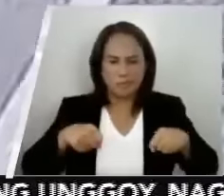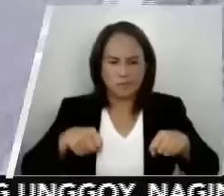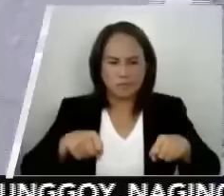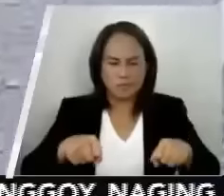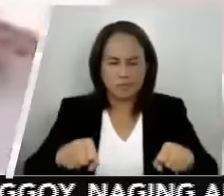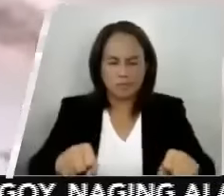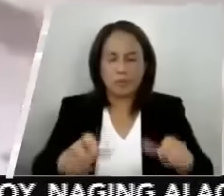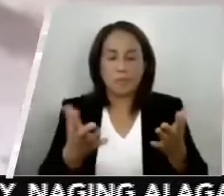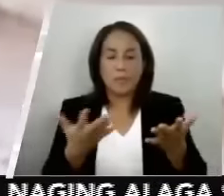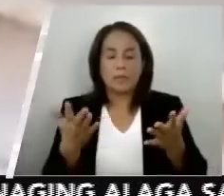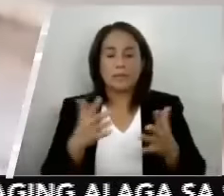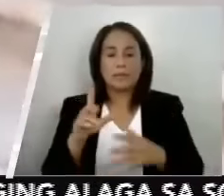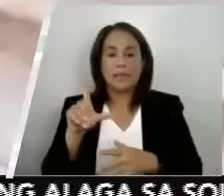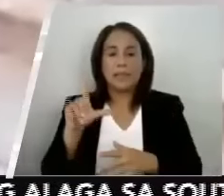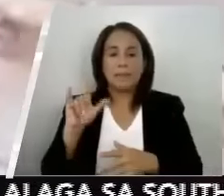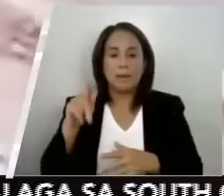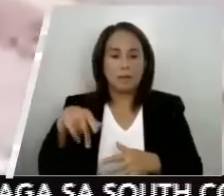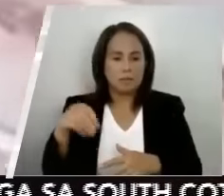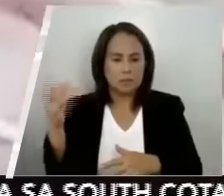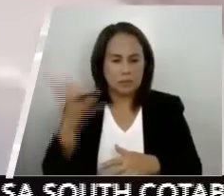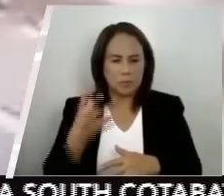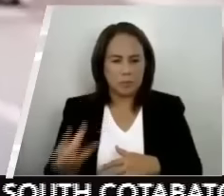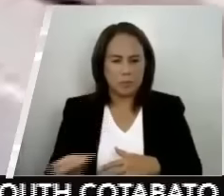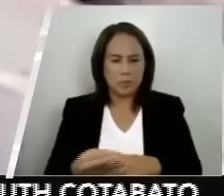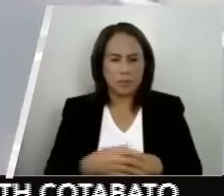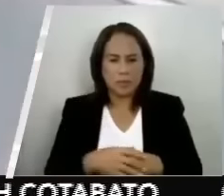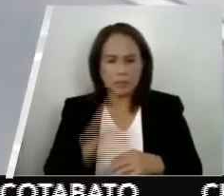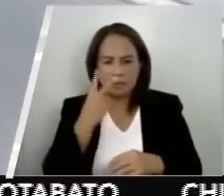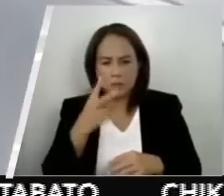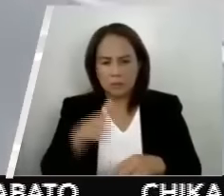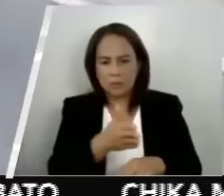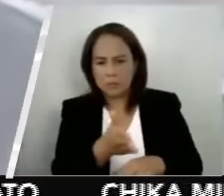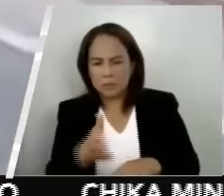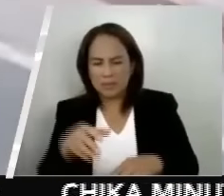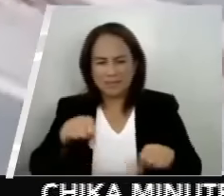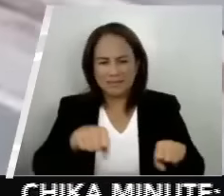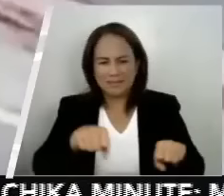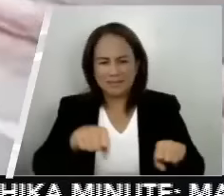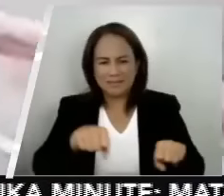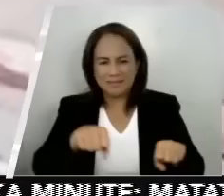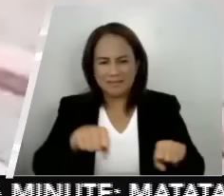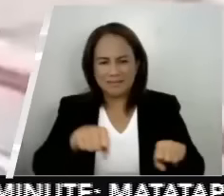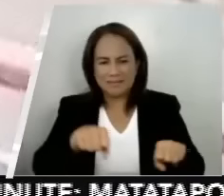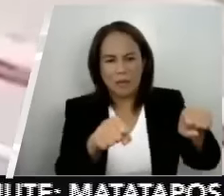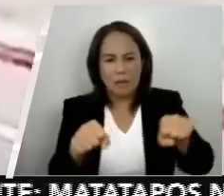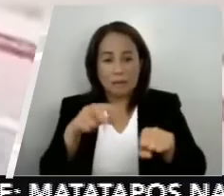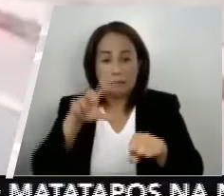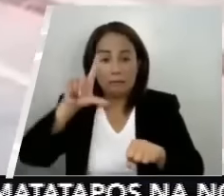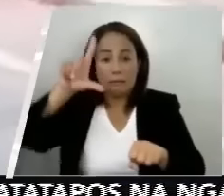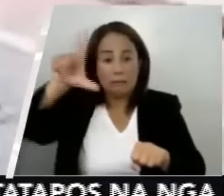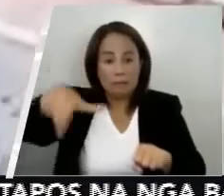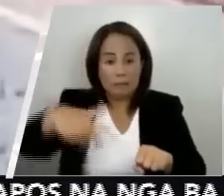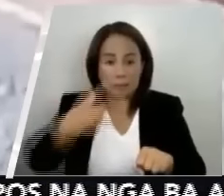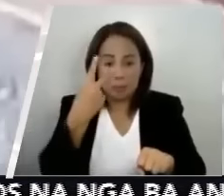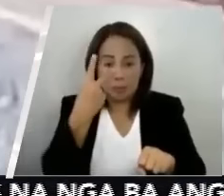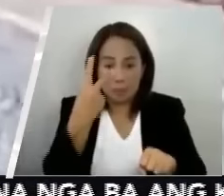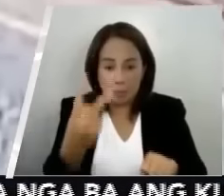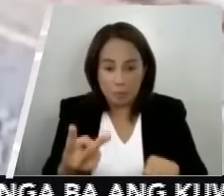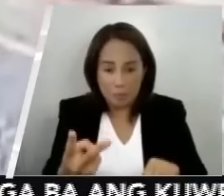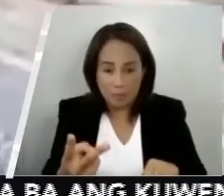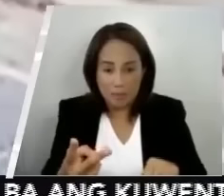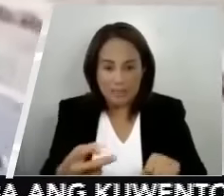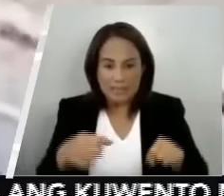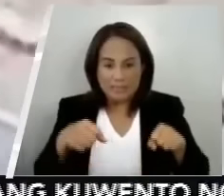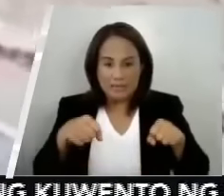Lipa, Batangas. May mga puntong tila pa gewang-gewang na siya. Kalaunan, makikita sa kuha ng CCTV na gumilid na sa gutter